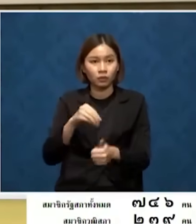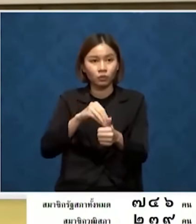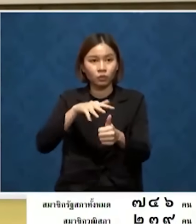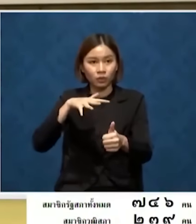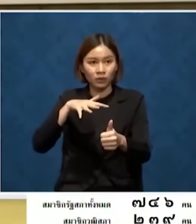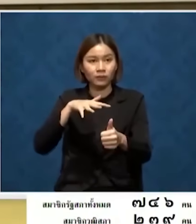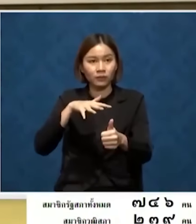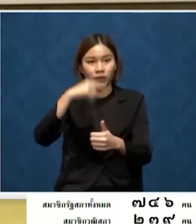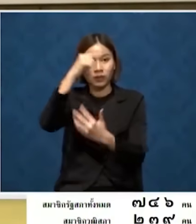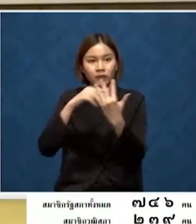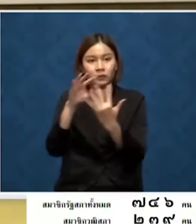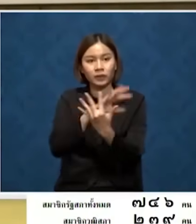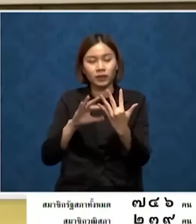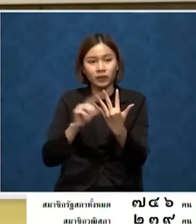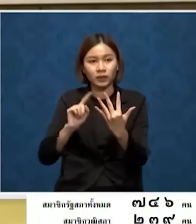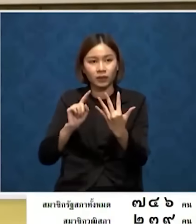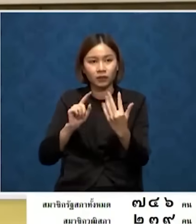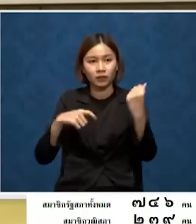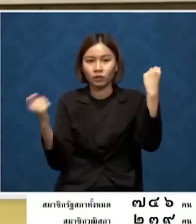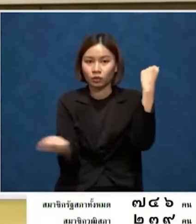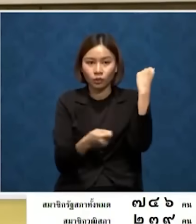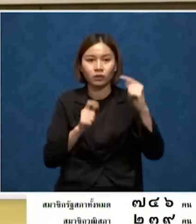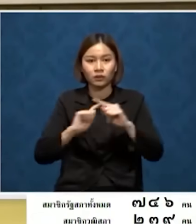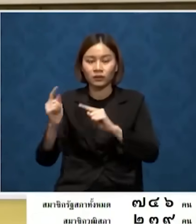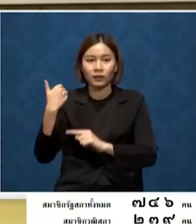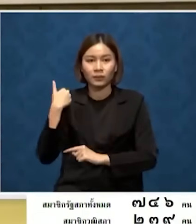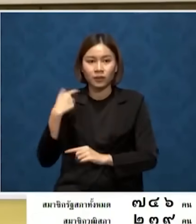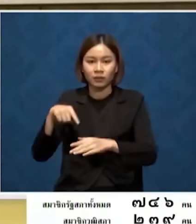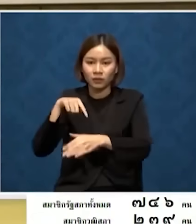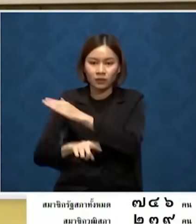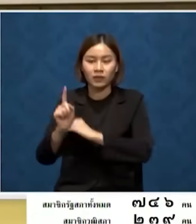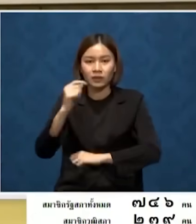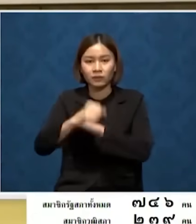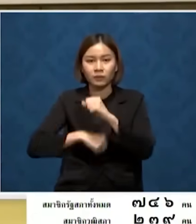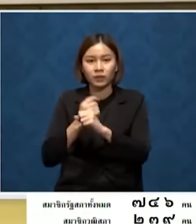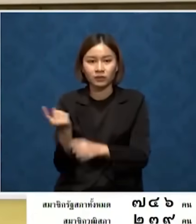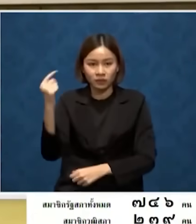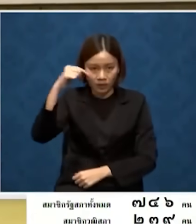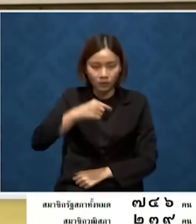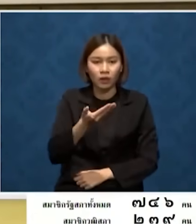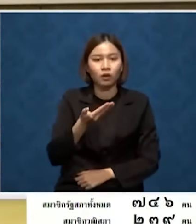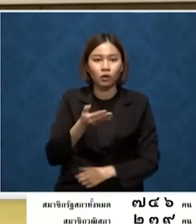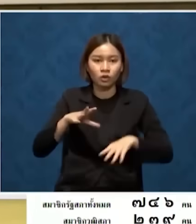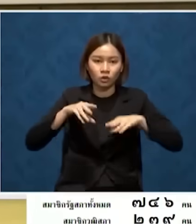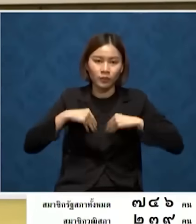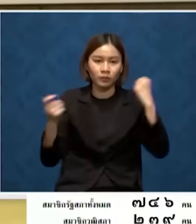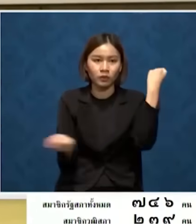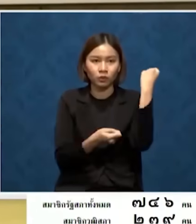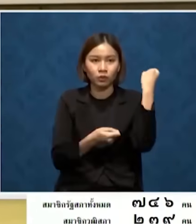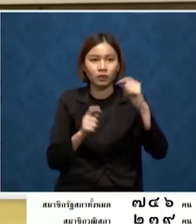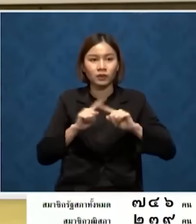และอยู่ในเรือนจำไม่กี่ชั่วโมงขอให้รัฐบาลคำนึงถึงการวางหลักและมาตรฐานตามกระบวนการยุติธร